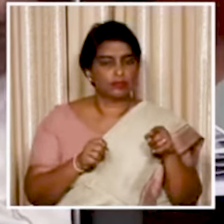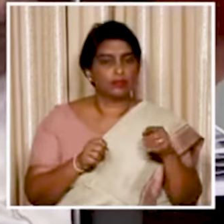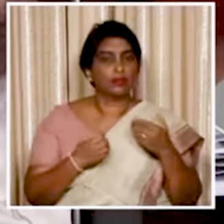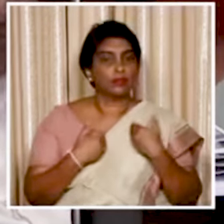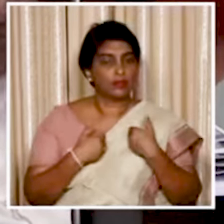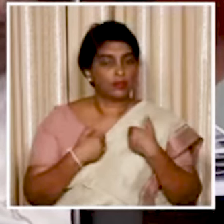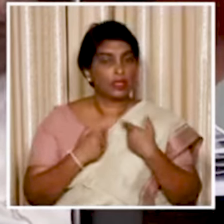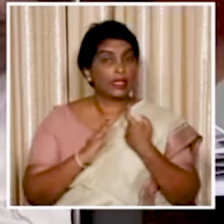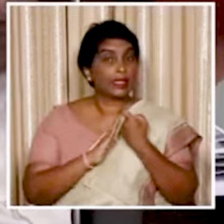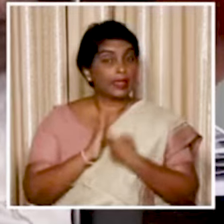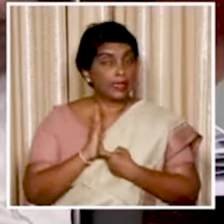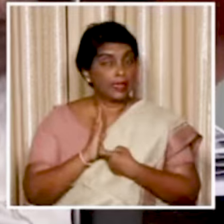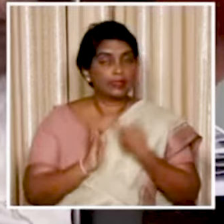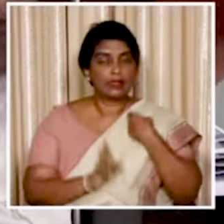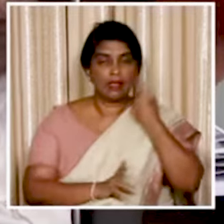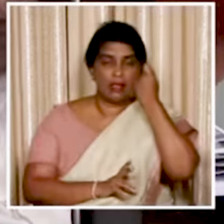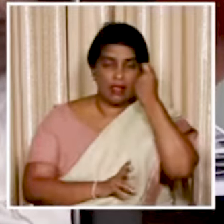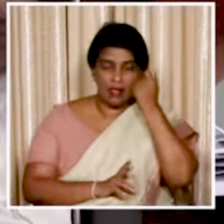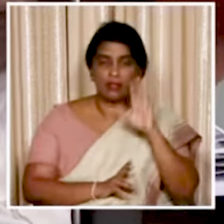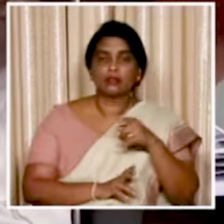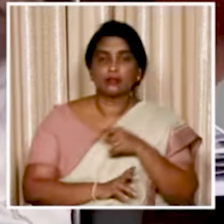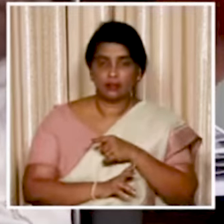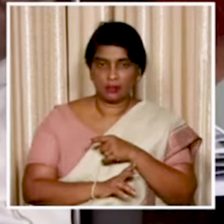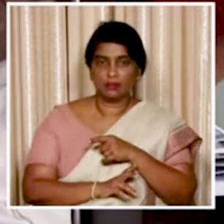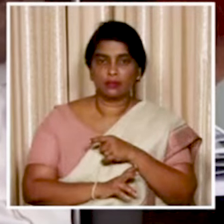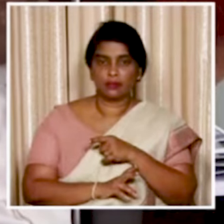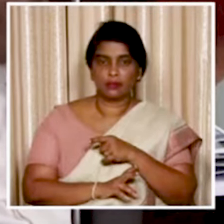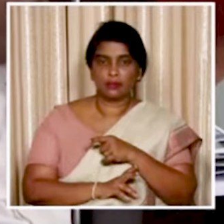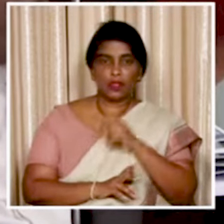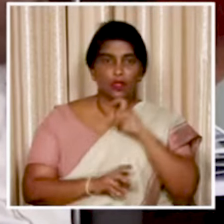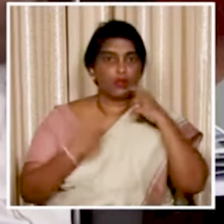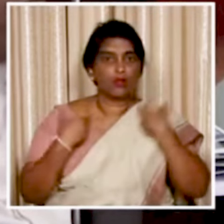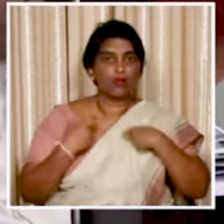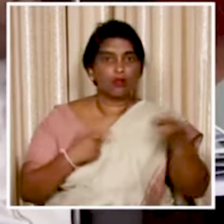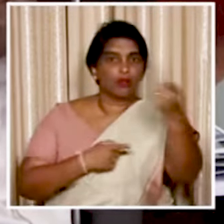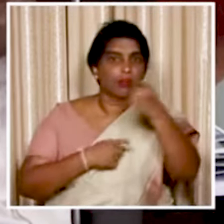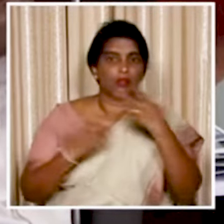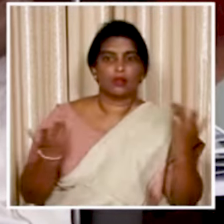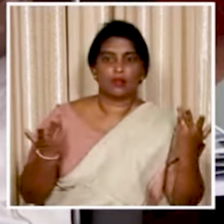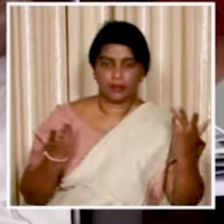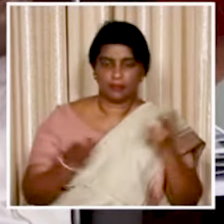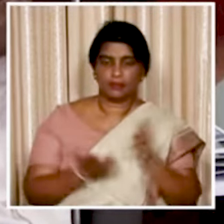අපේ නීතියේ සංකල්පයක් තියෙනවා ජුඩිෂල් නෝටිස් කියලා මං හිතන්නේ නීති ක්‍රමාතුර නෑ වැඩිය